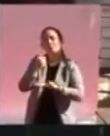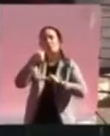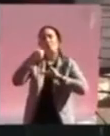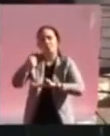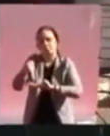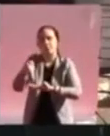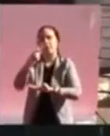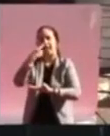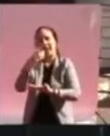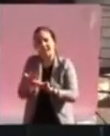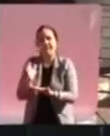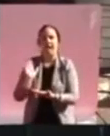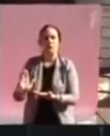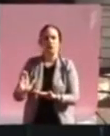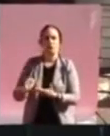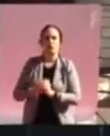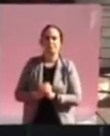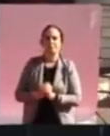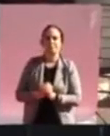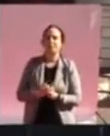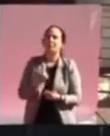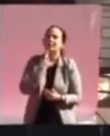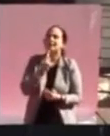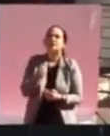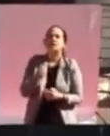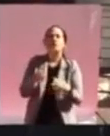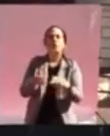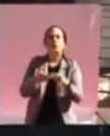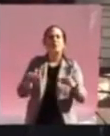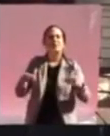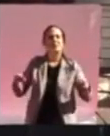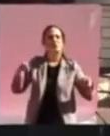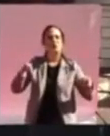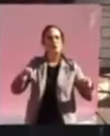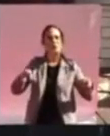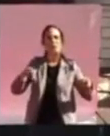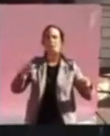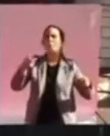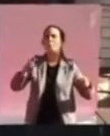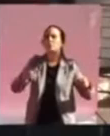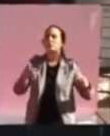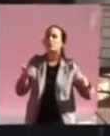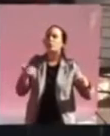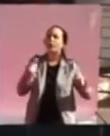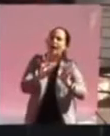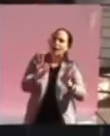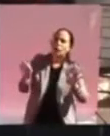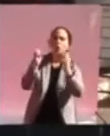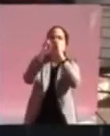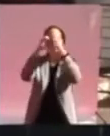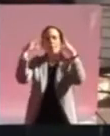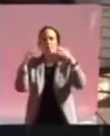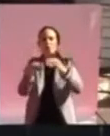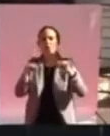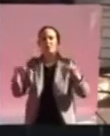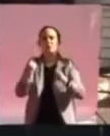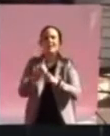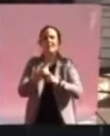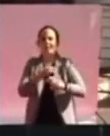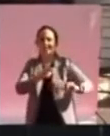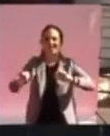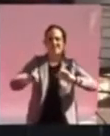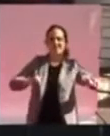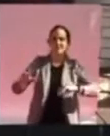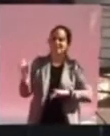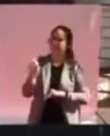delle professioni perché invece altri pensano a dividerle noi invece non diciamo questo noi siamo la cgil